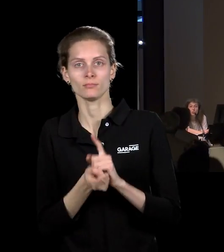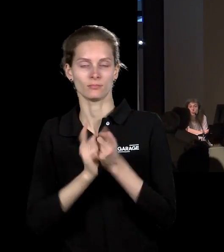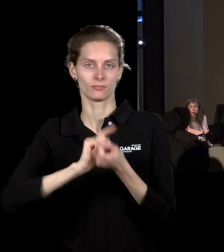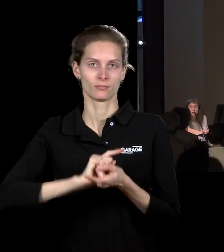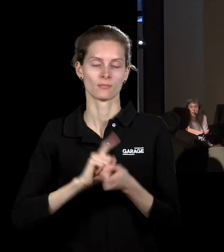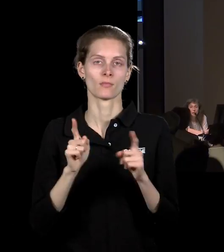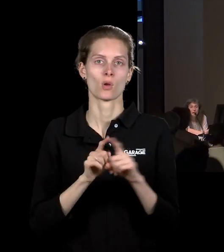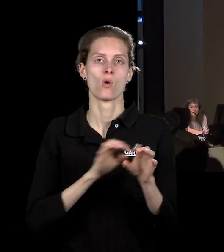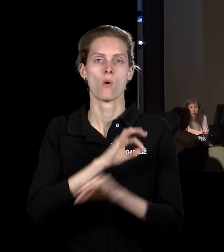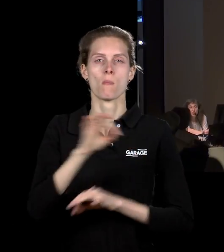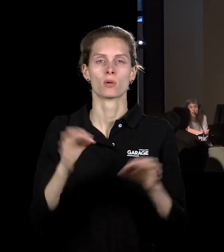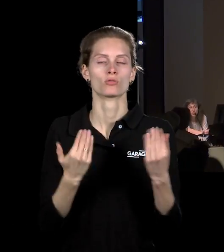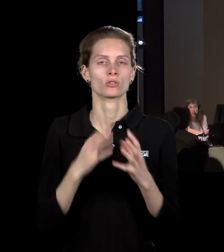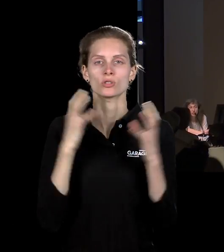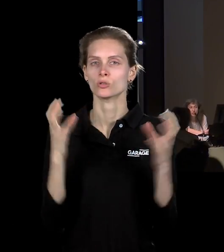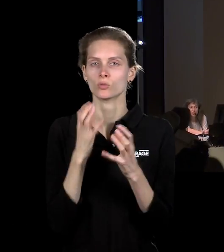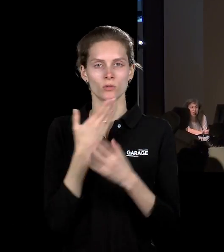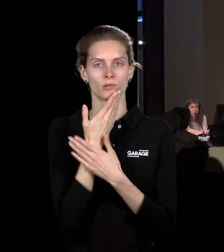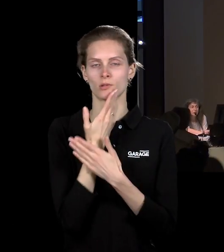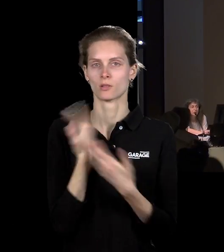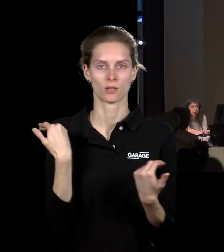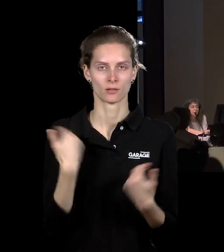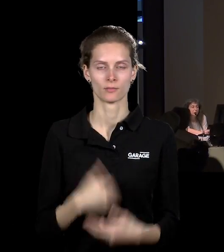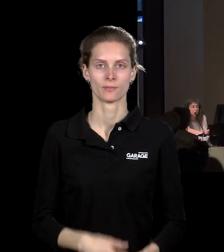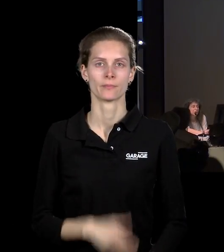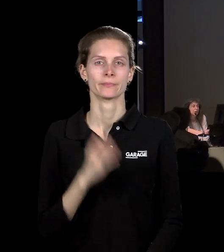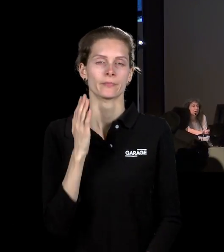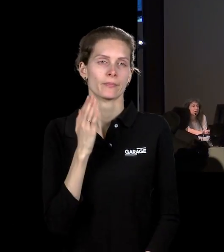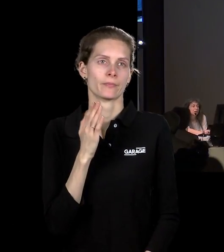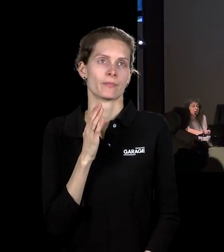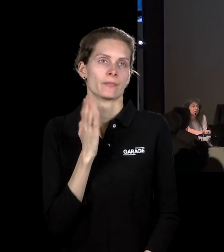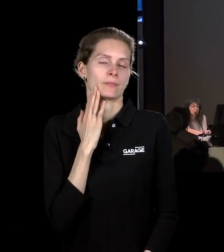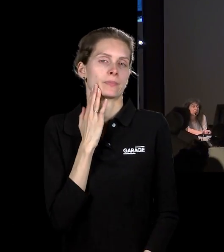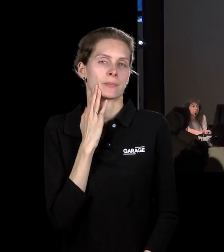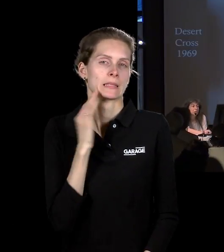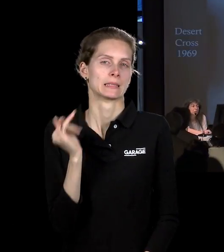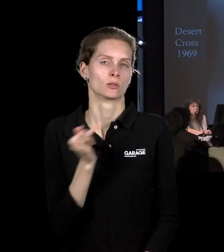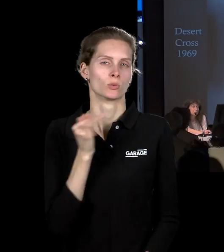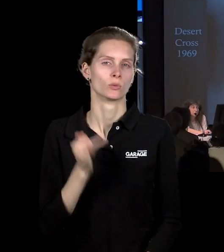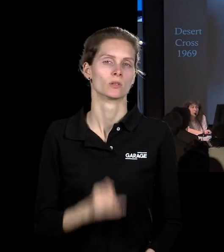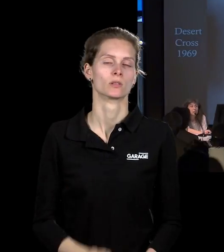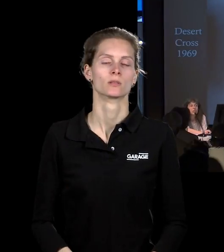вот проект, который, по-моему, сейчас все-таки не сохранился. Такая гипотетическая история. И